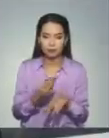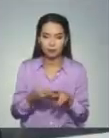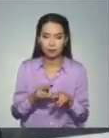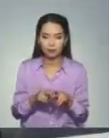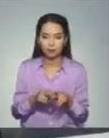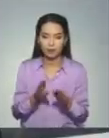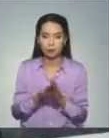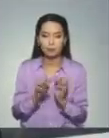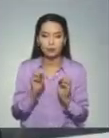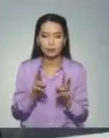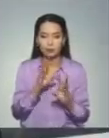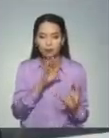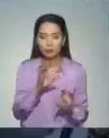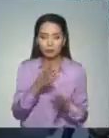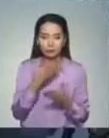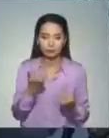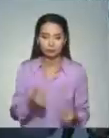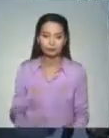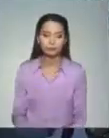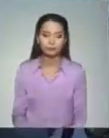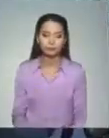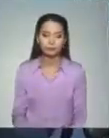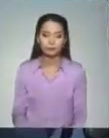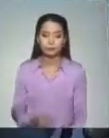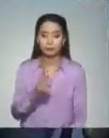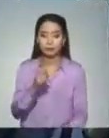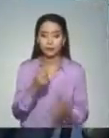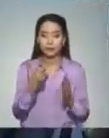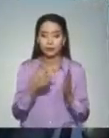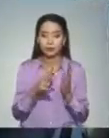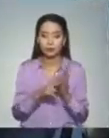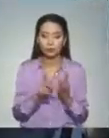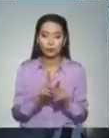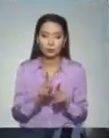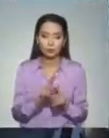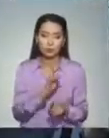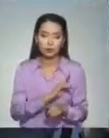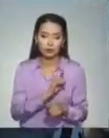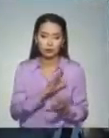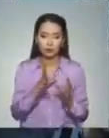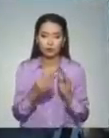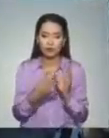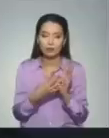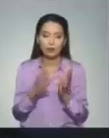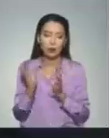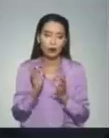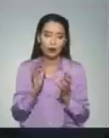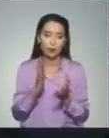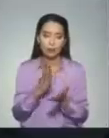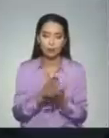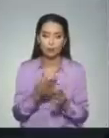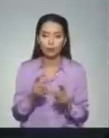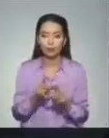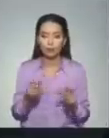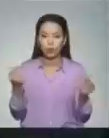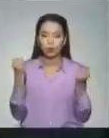обеспечению безопасности несовершеннолетних детей. На 38 ДЮСШ, работающих в области, приходится всего 9 автобусов. К слову, в этом году